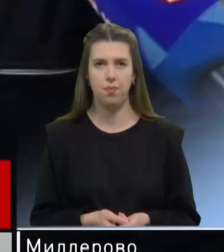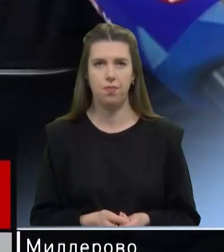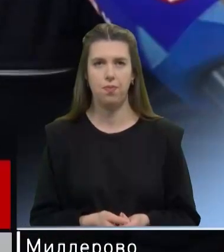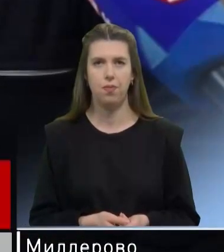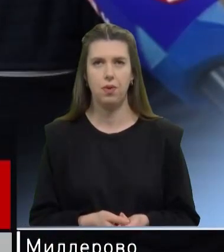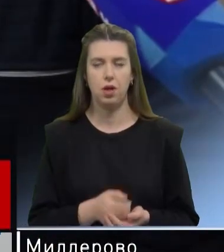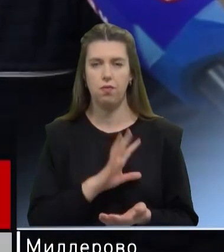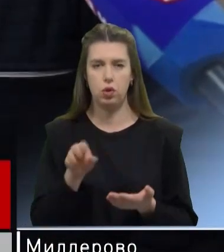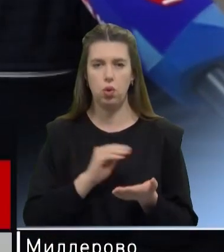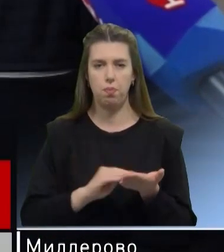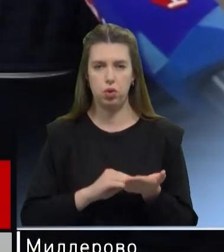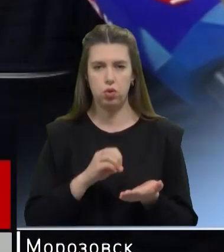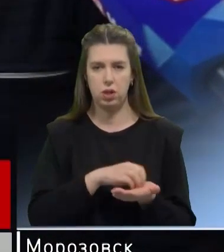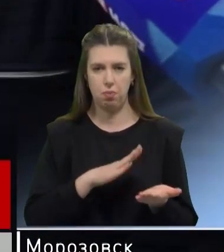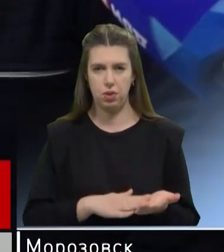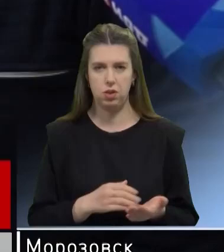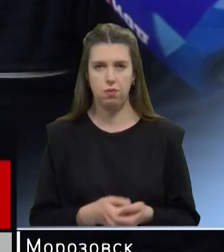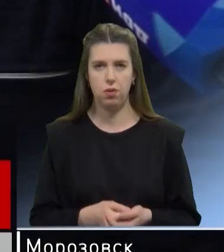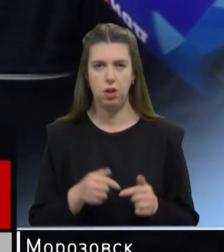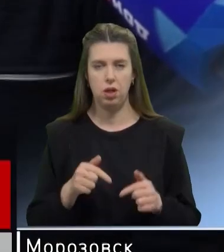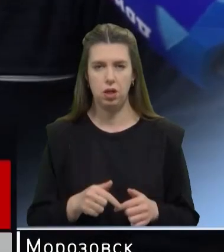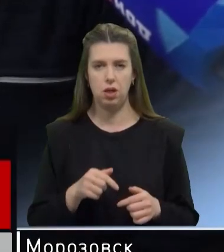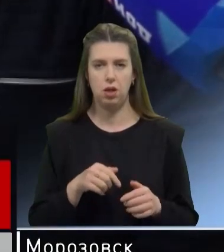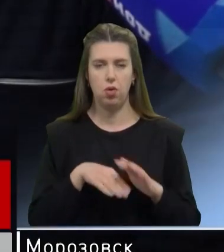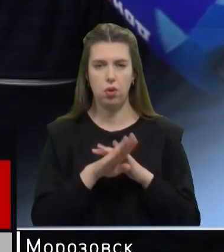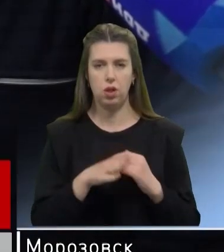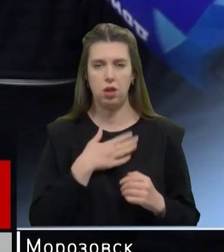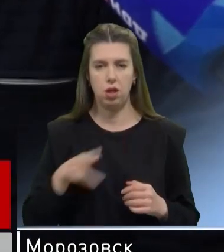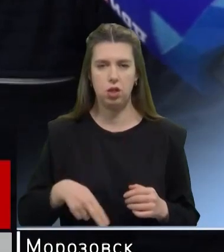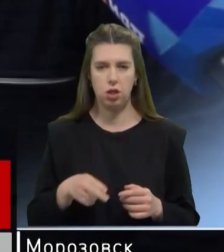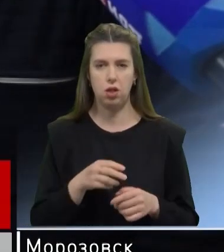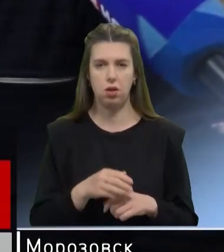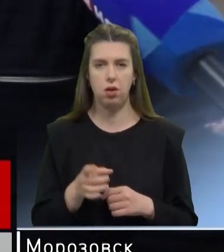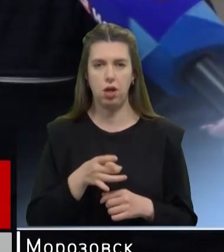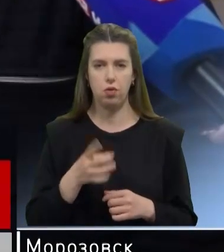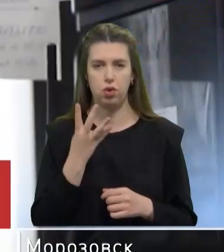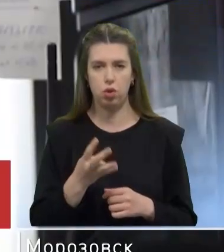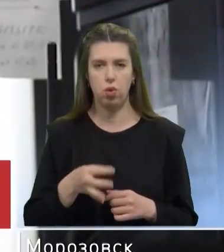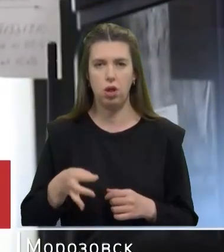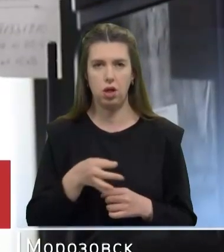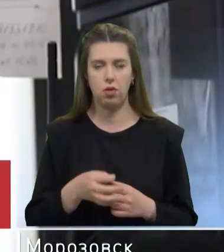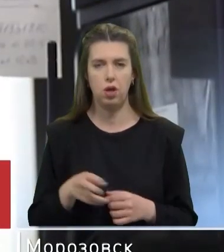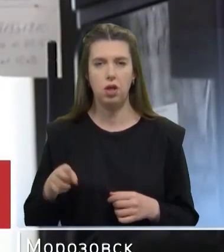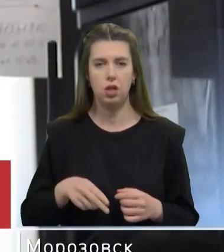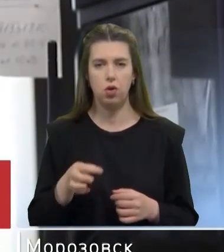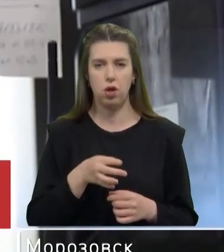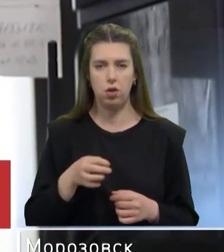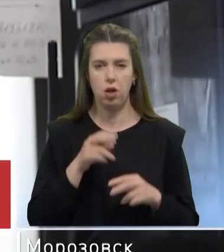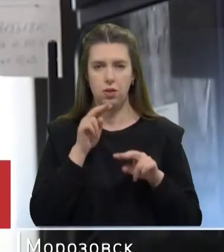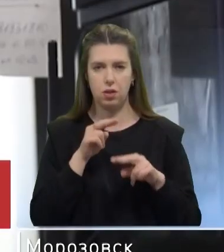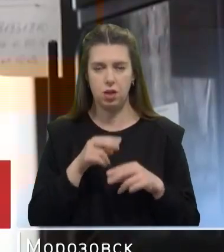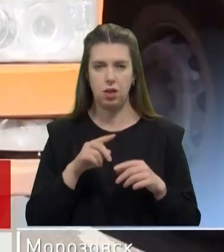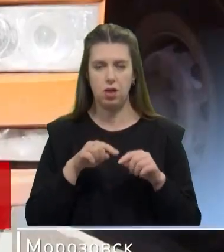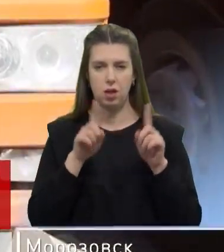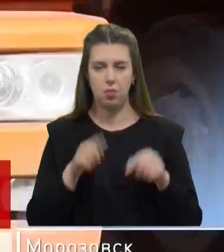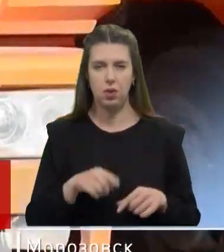вбиваем, и она, эта таблица уходит нашим начальникам района, 4 района. Начальники районов просматривают